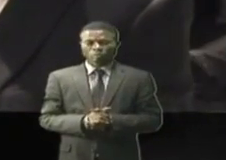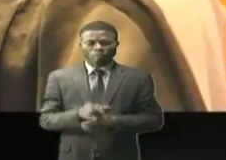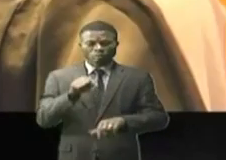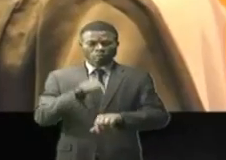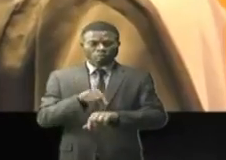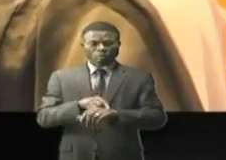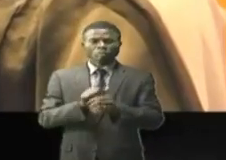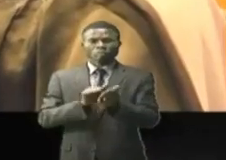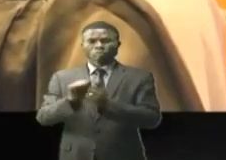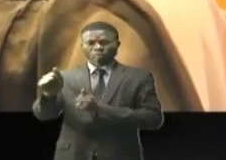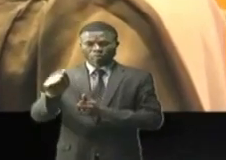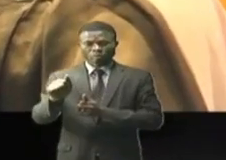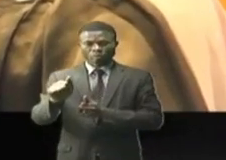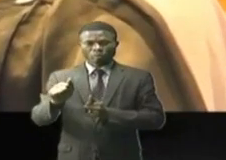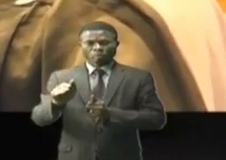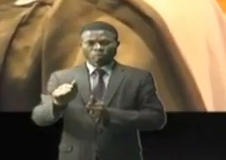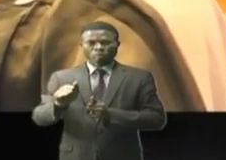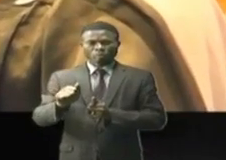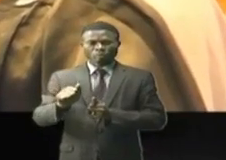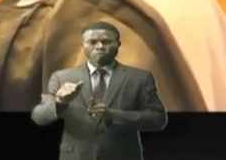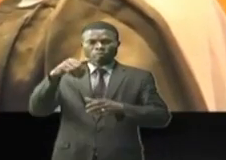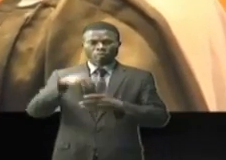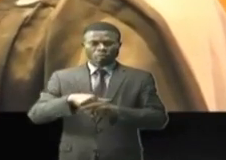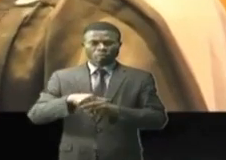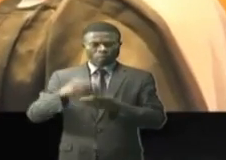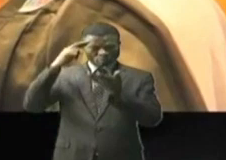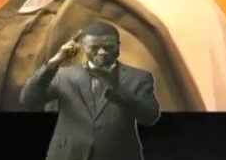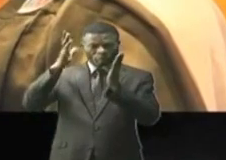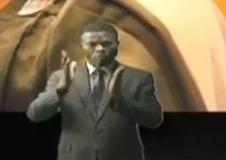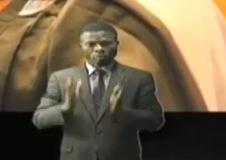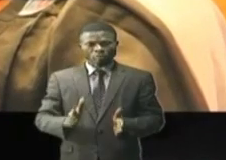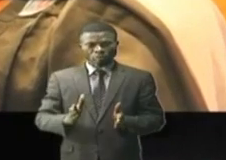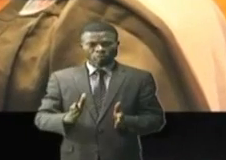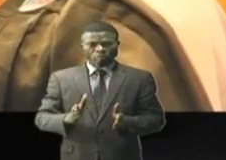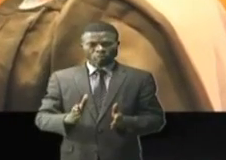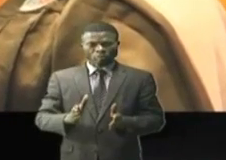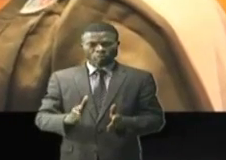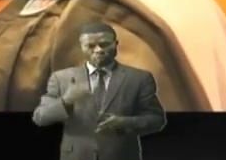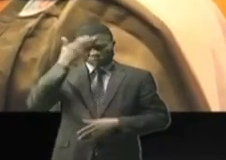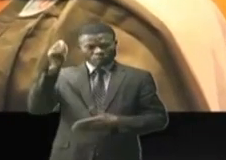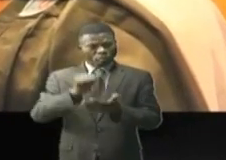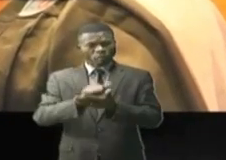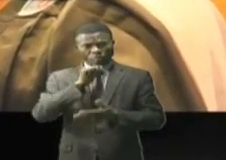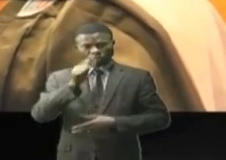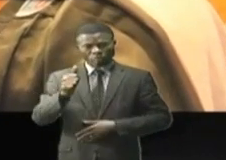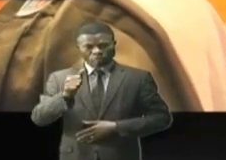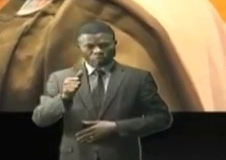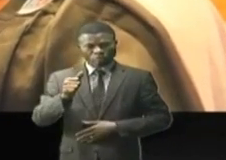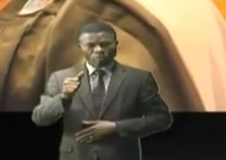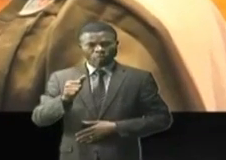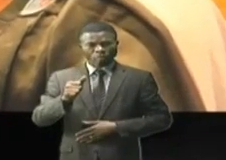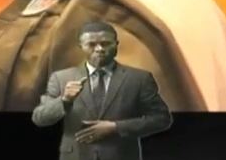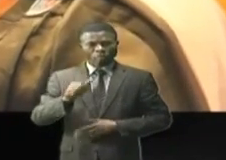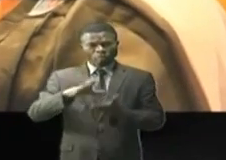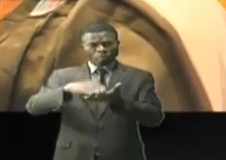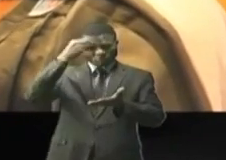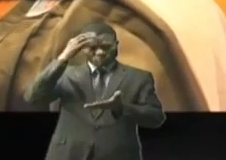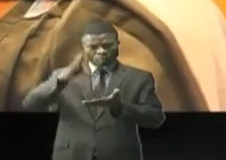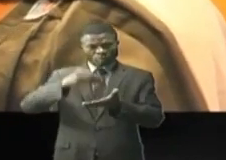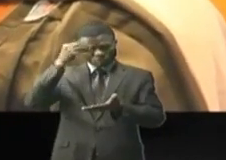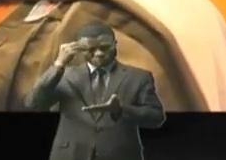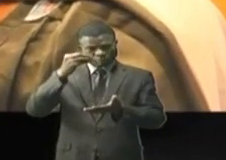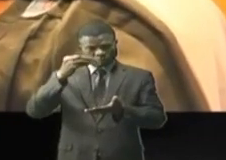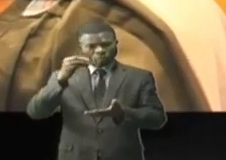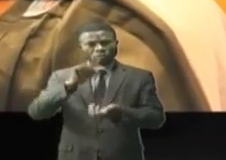passé, ensemble au sein de notre alma mater, fut inoubliable. Non seulement en apprentissage, en